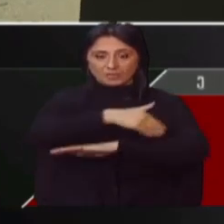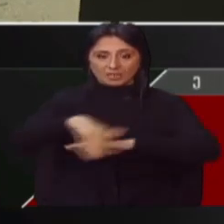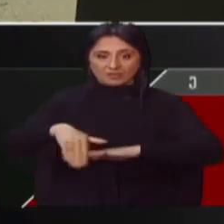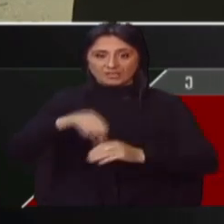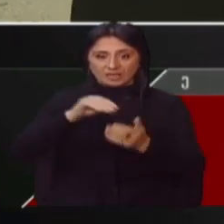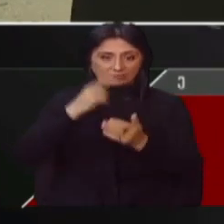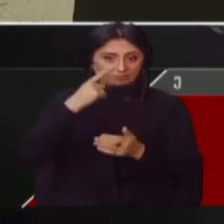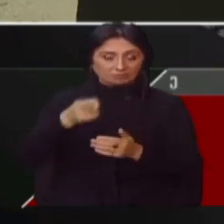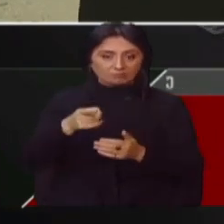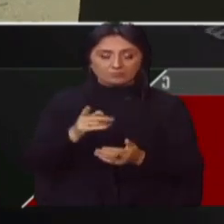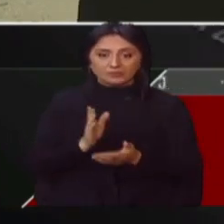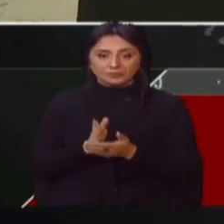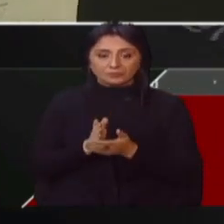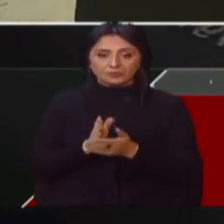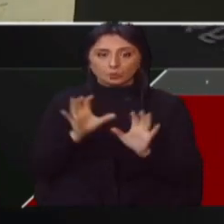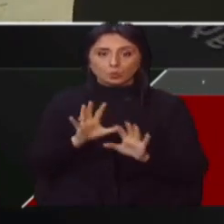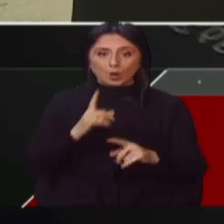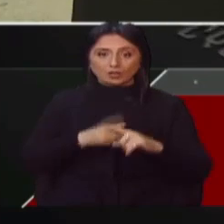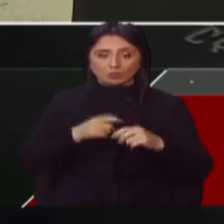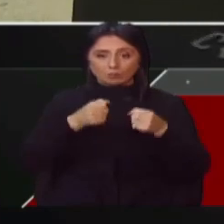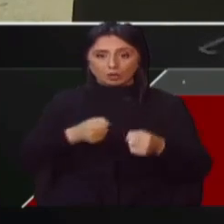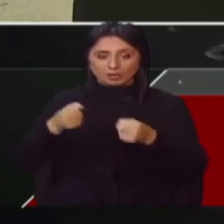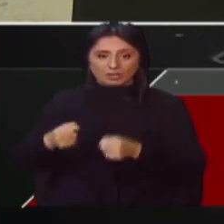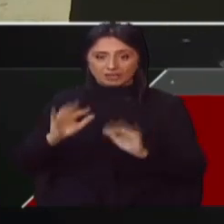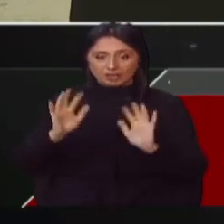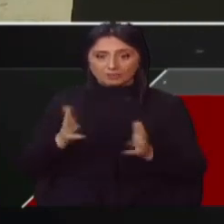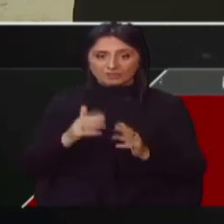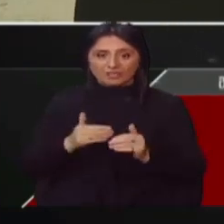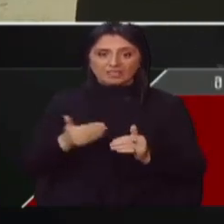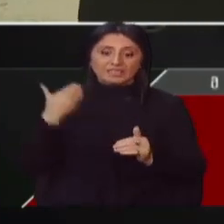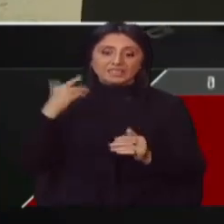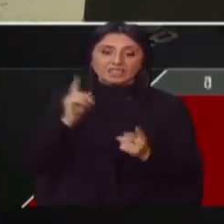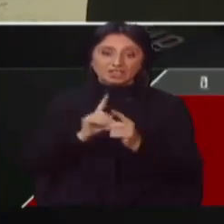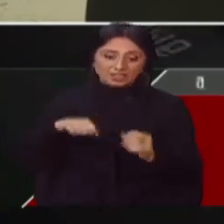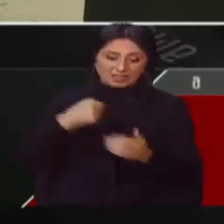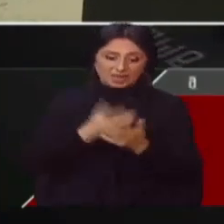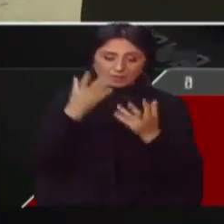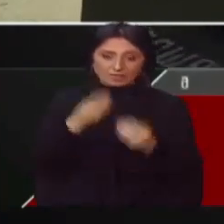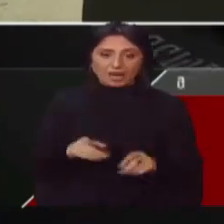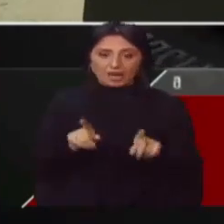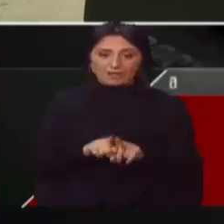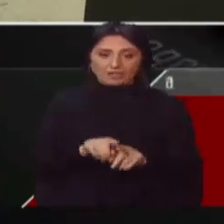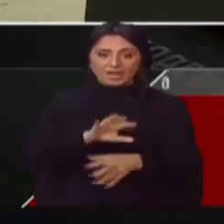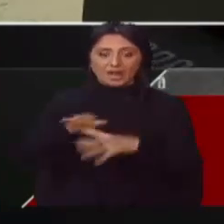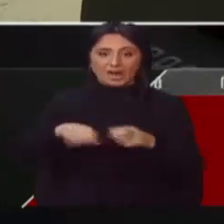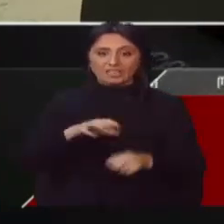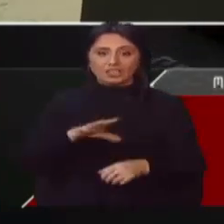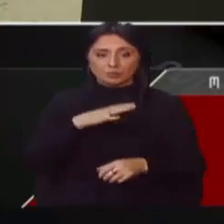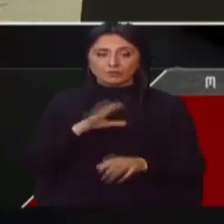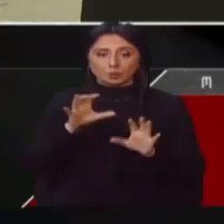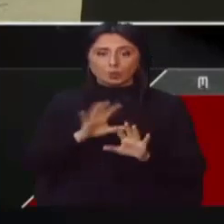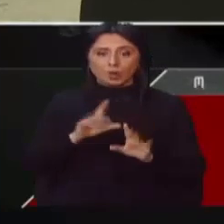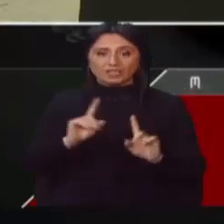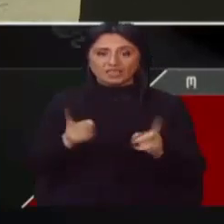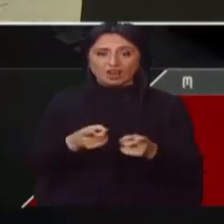da fiksirda ukanono borderizatsiis shemtkhovebi tsina shekhvedridan dghemde da aseve gatatsebul ikna da